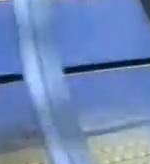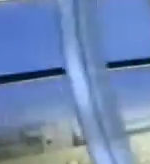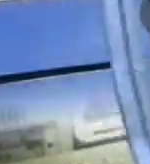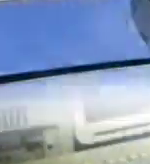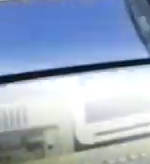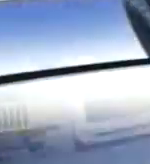Дякую!